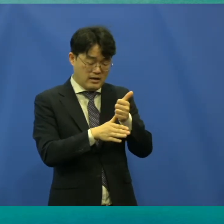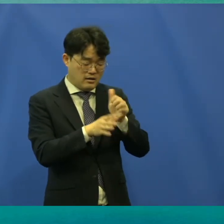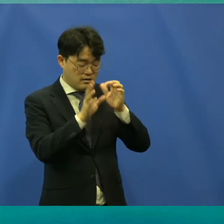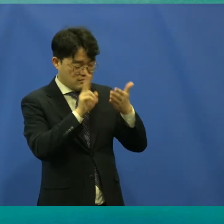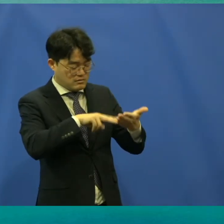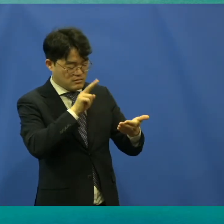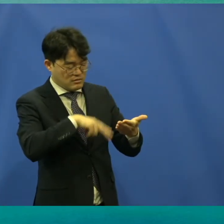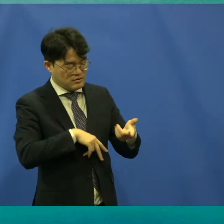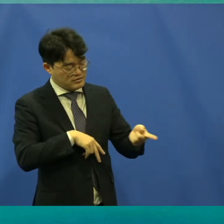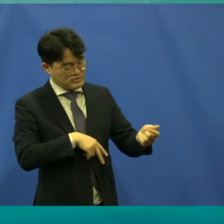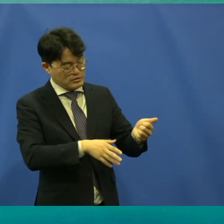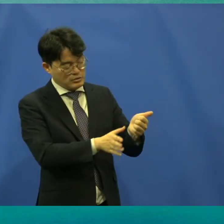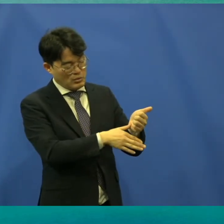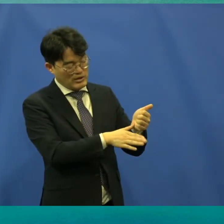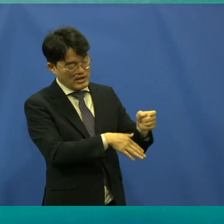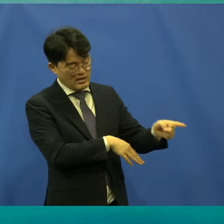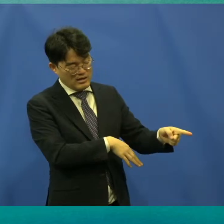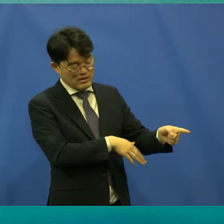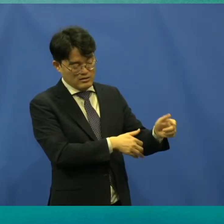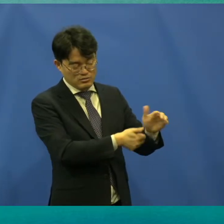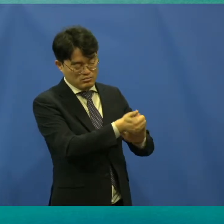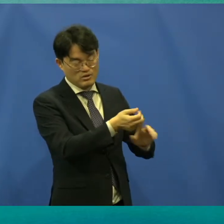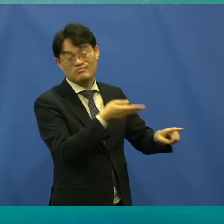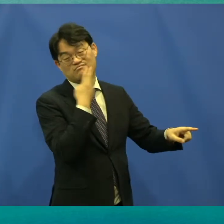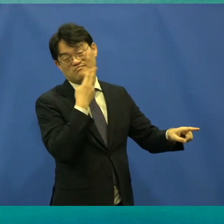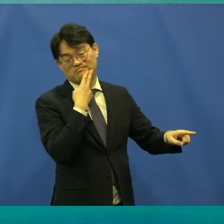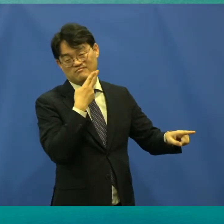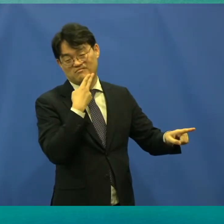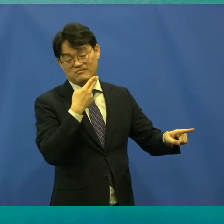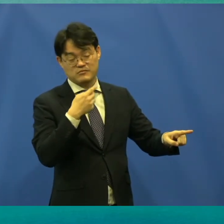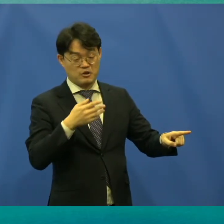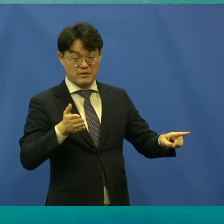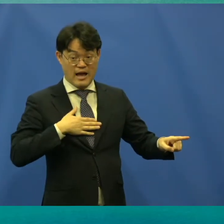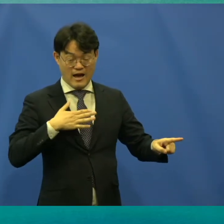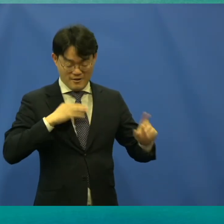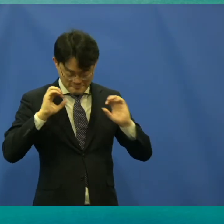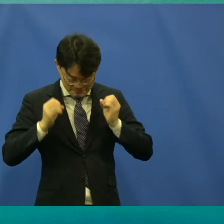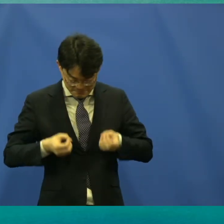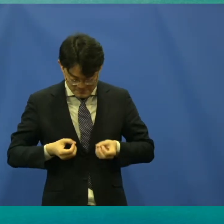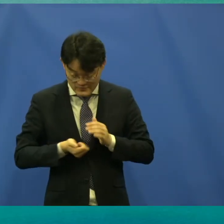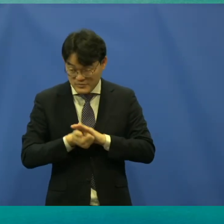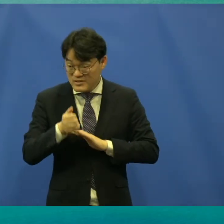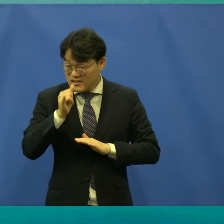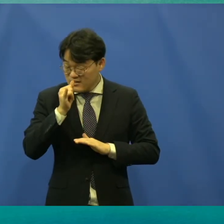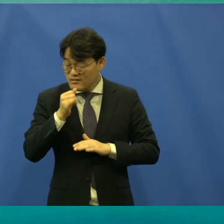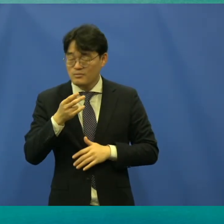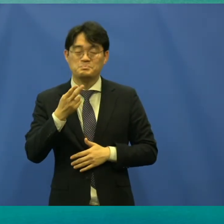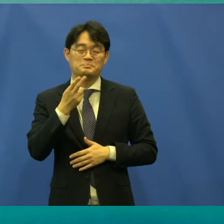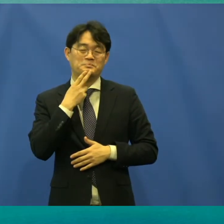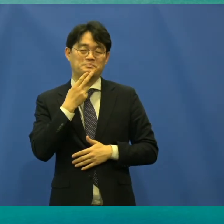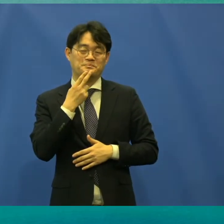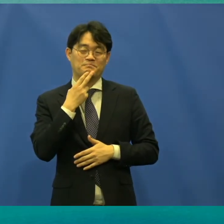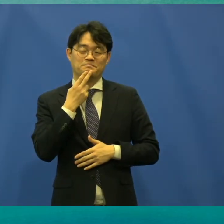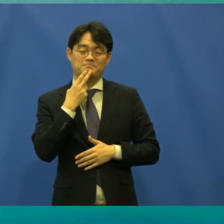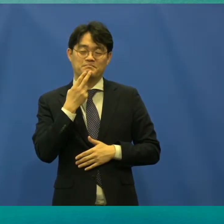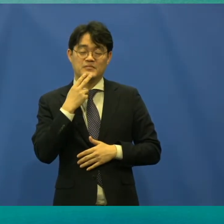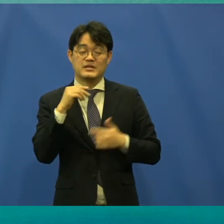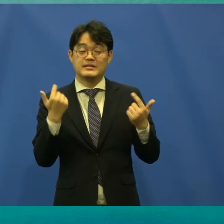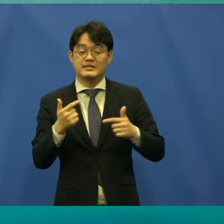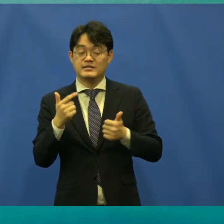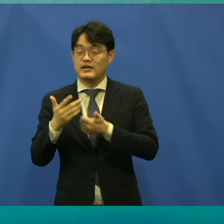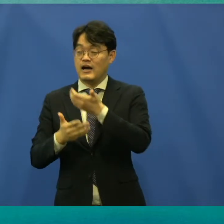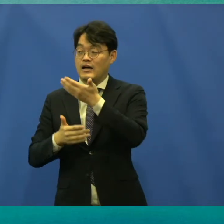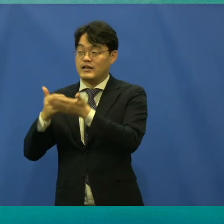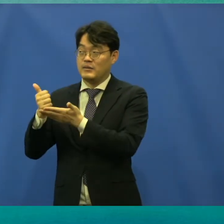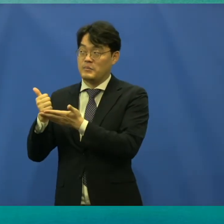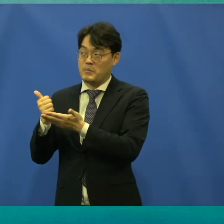나에게서 소망을 찾아내기는 어렵습니다. 우리는 늘 어그러진 길로 가는 거, 늘 우리는 반대편을 가는 쪽을